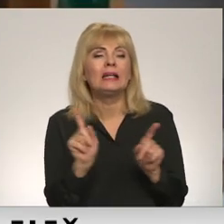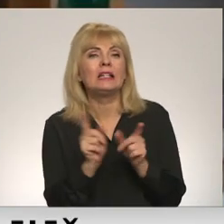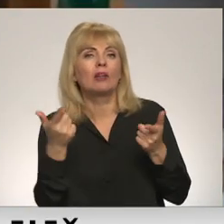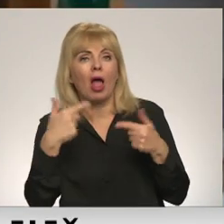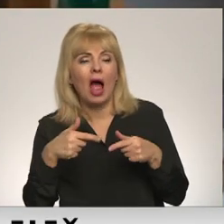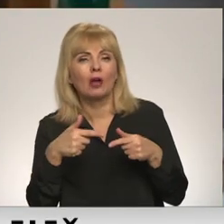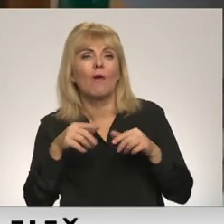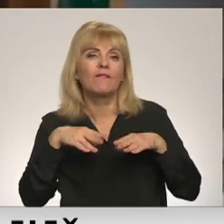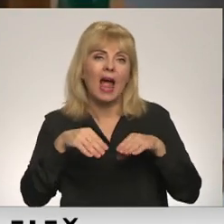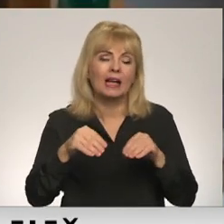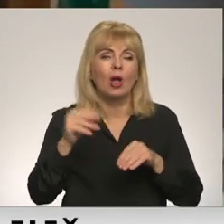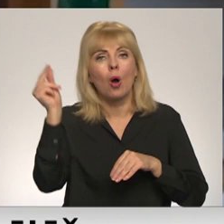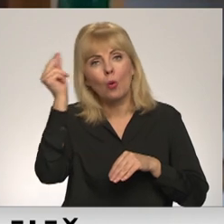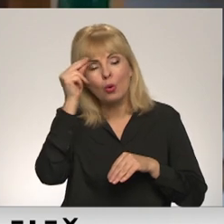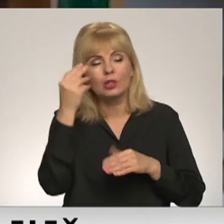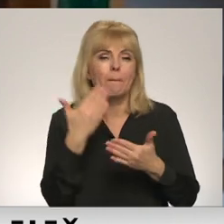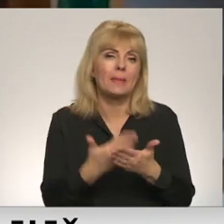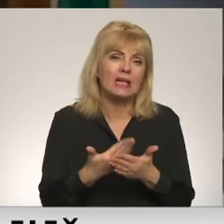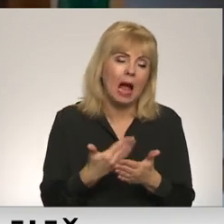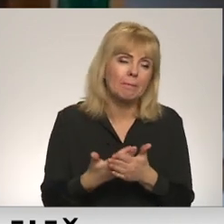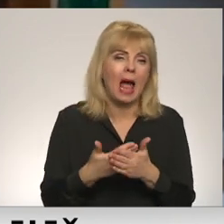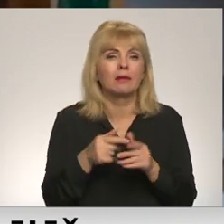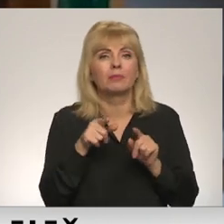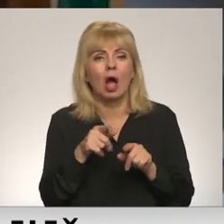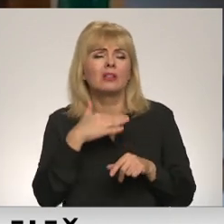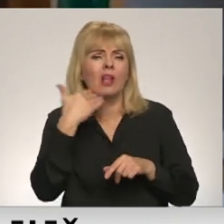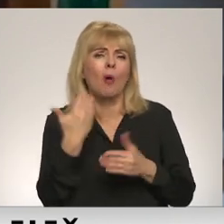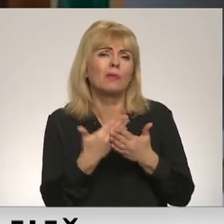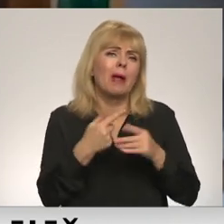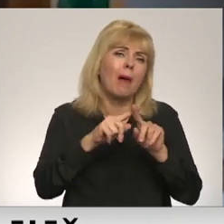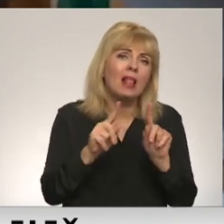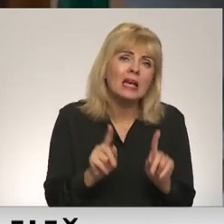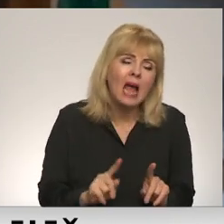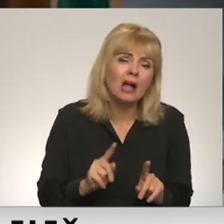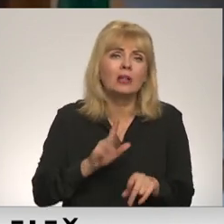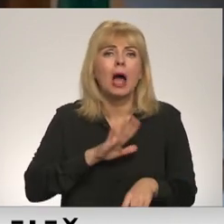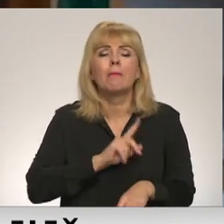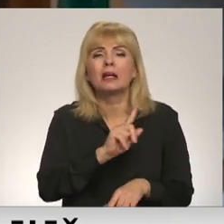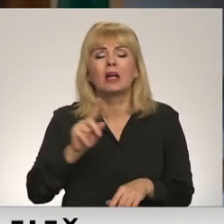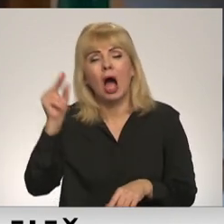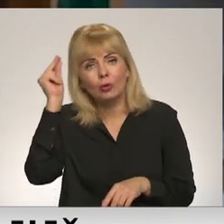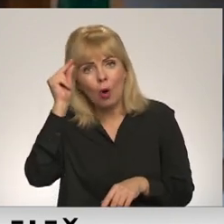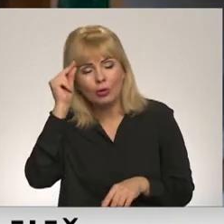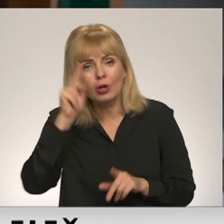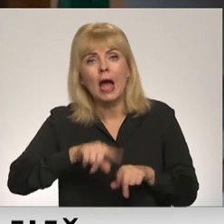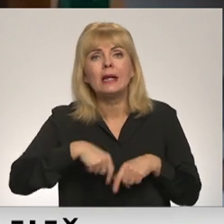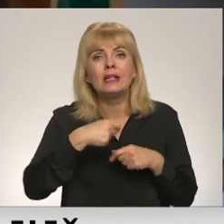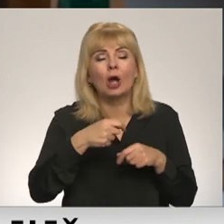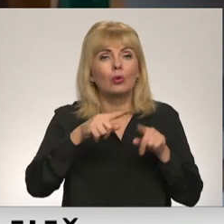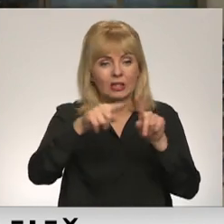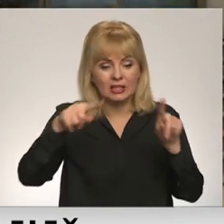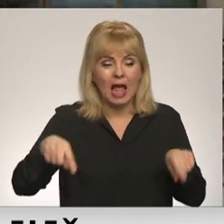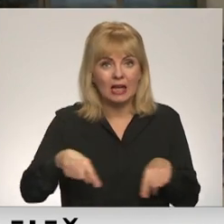laika kursi kaut kādi, ja, kas ir, teiksim, tādas daudzas lietas, kur varbūt tu pēc katra kursa tu iedod kaut kādu